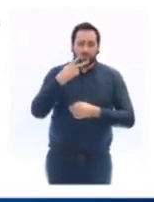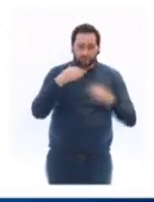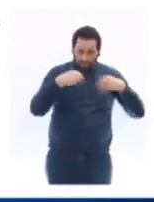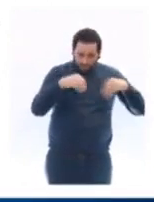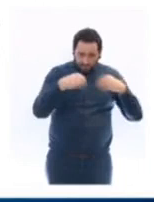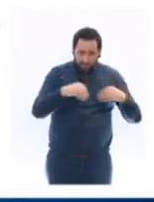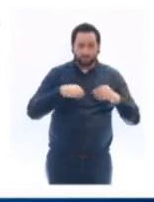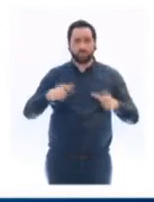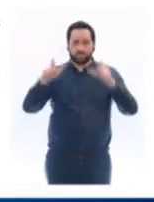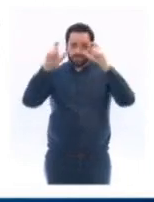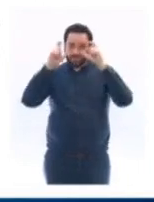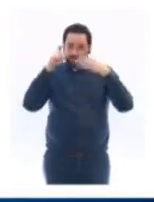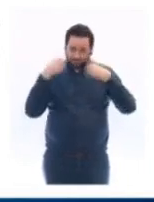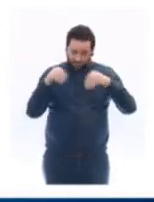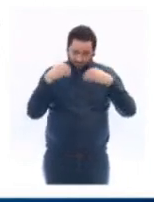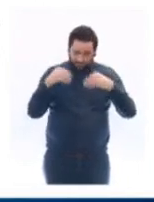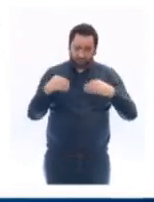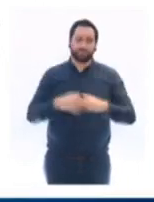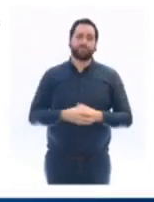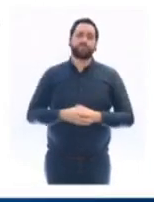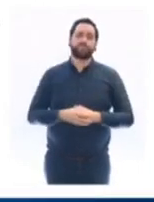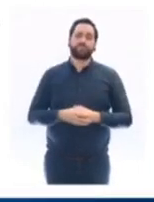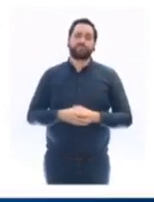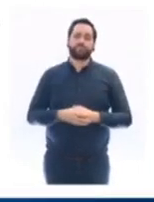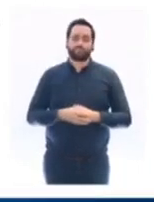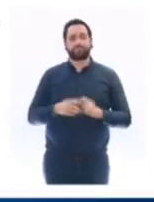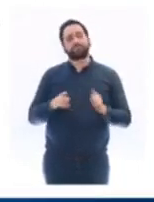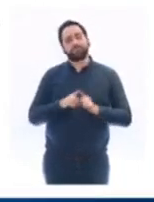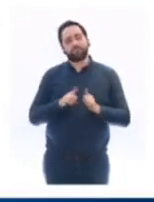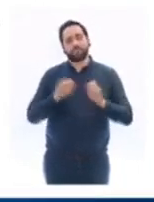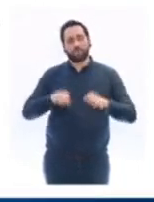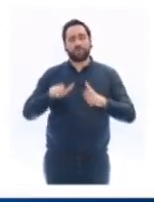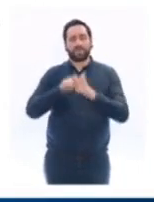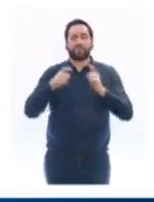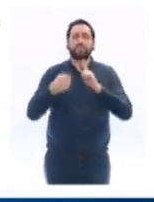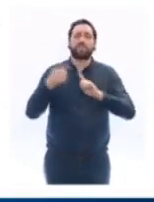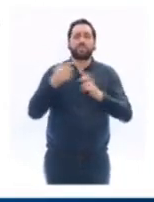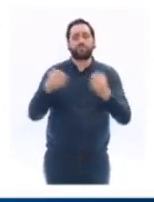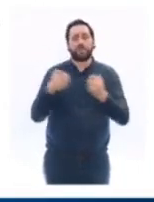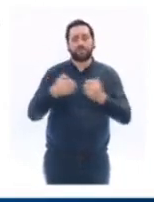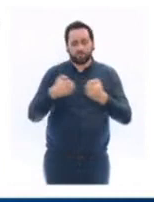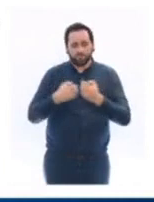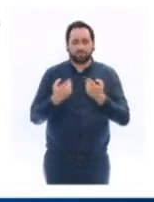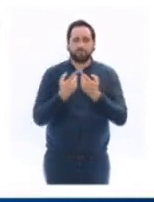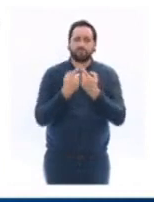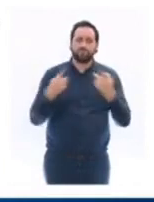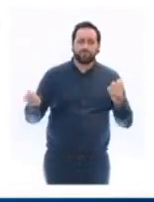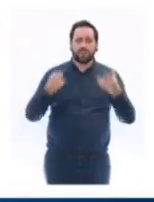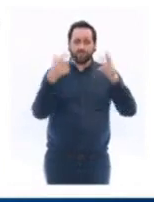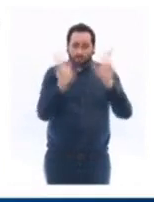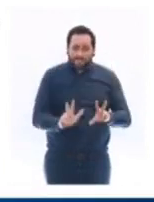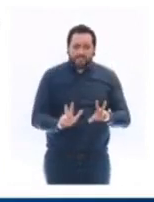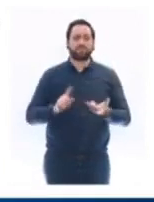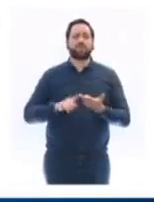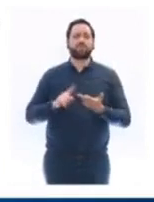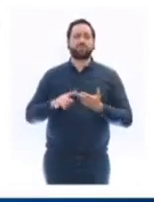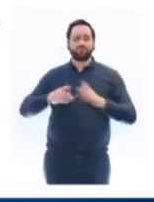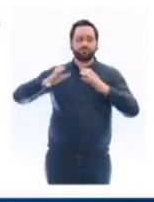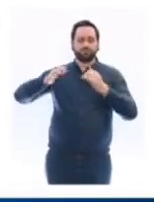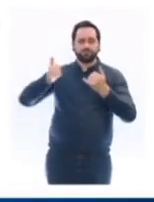certains magasins spécialisés, l'équipement informatique, les télécommunications, la location de voitures et d'équipements